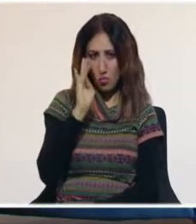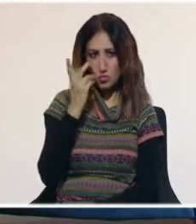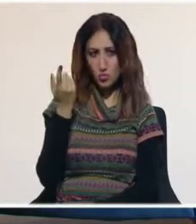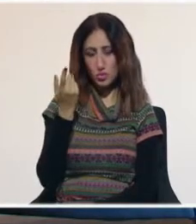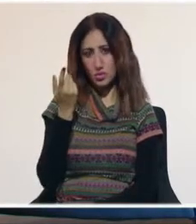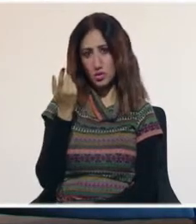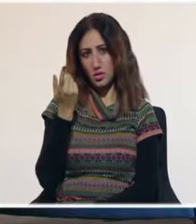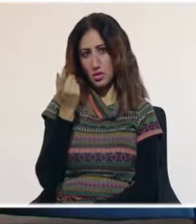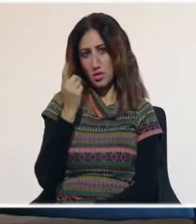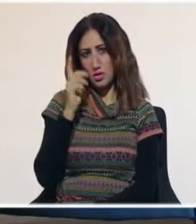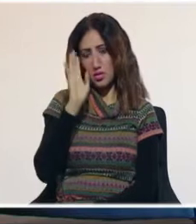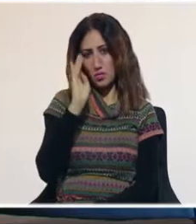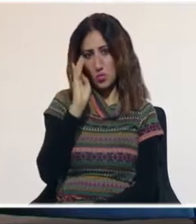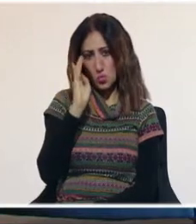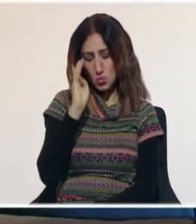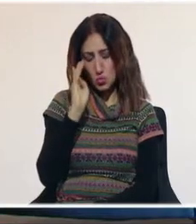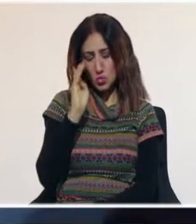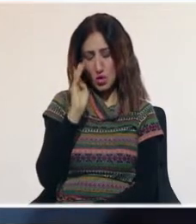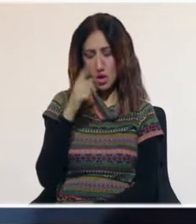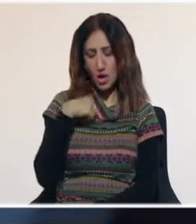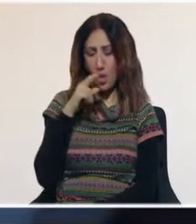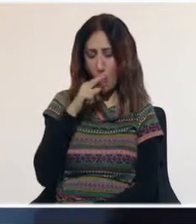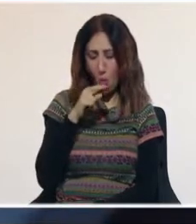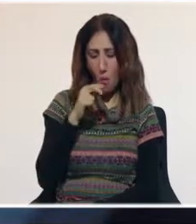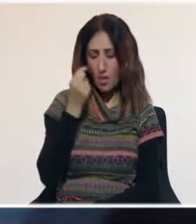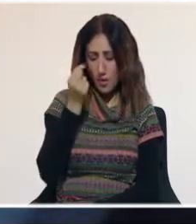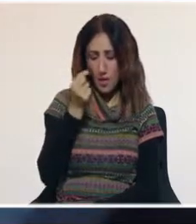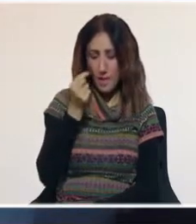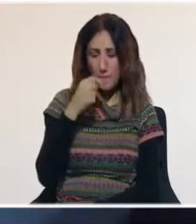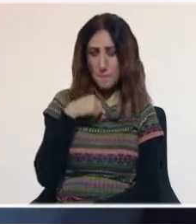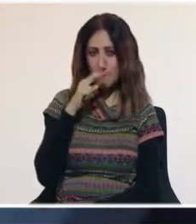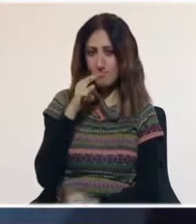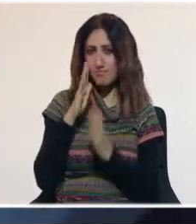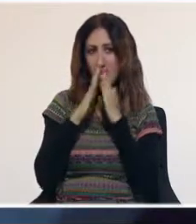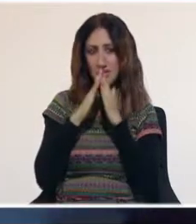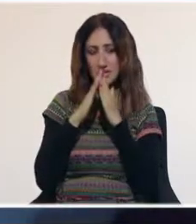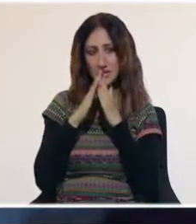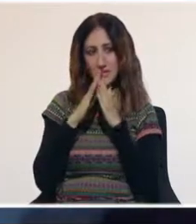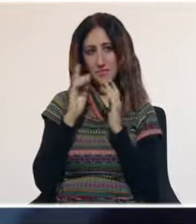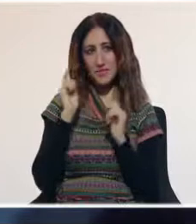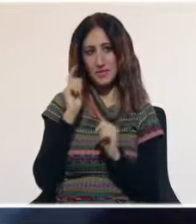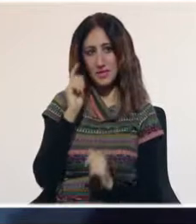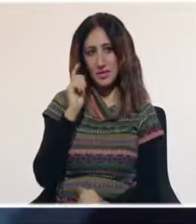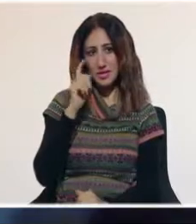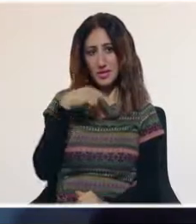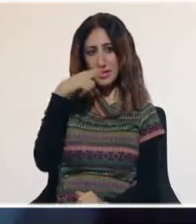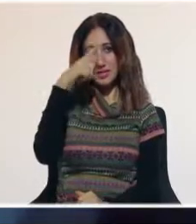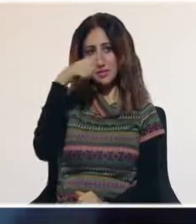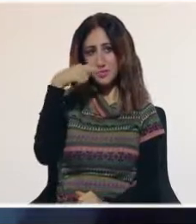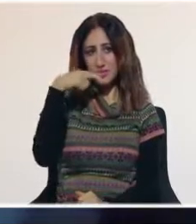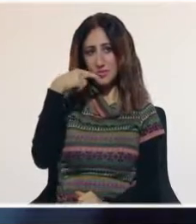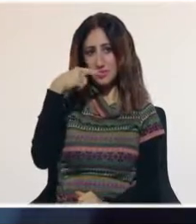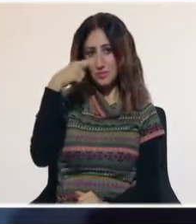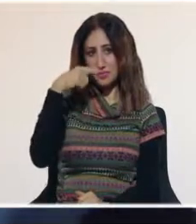يعني سوري في اللفظ او عفوا او مش قادر اقول لك حاجة، معلش انا اسفة جدا لللفظ، انا مش عايزة اذكر، لان هو ان لما اخذ سوري انت